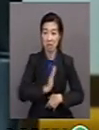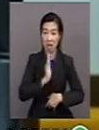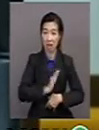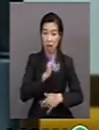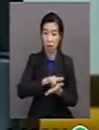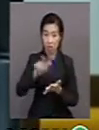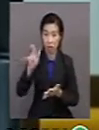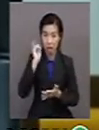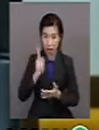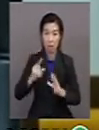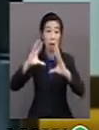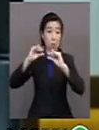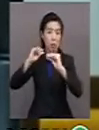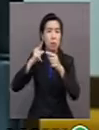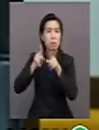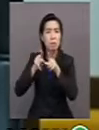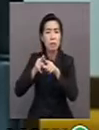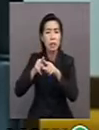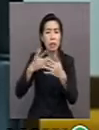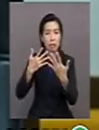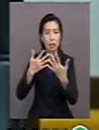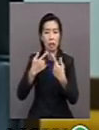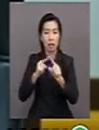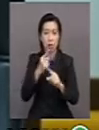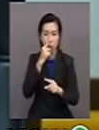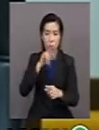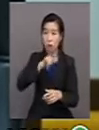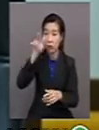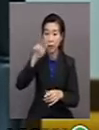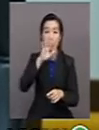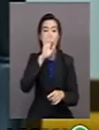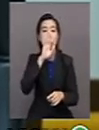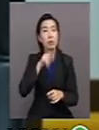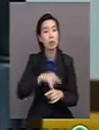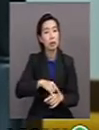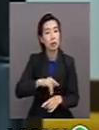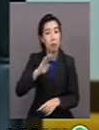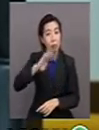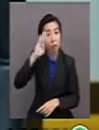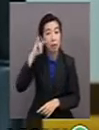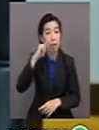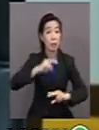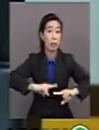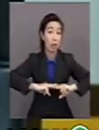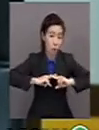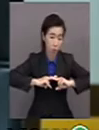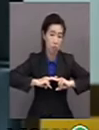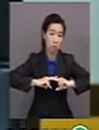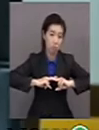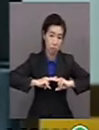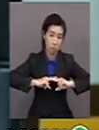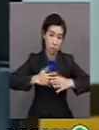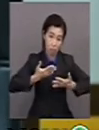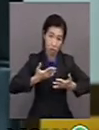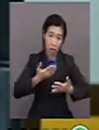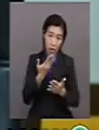แม้ว่าการประชุมจะเป็นรอบแต่ไปสายการบินสมมติไปสายการบินบริษัทเอกชนมันจะ